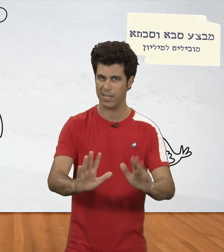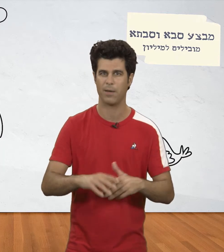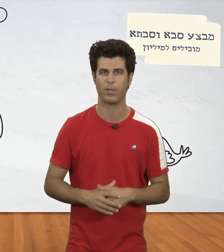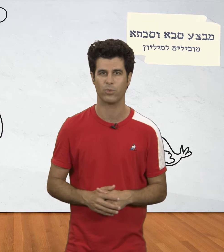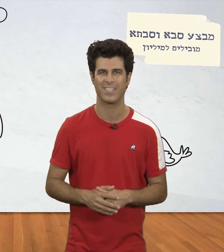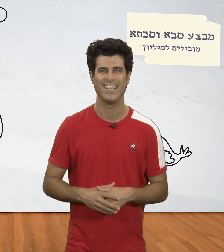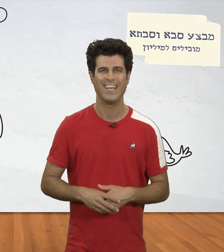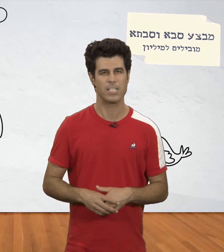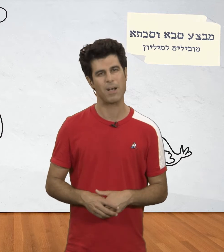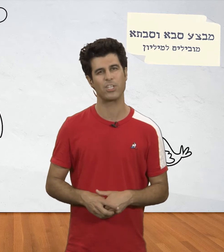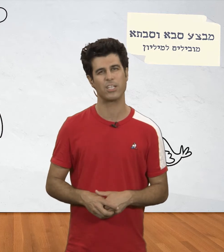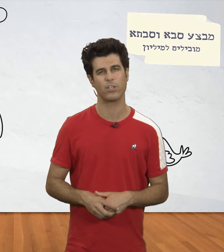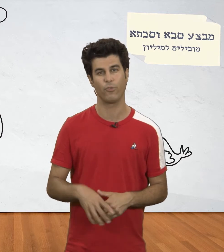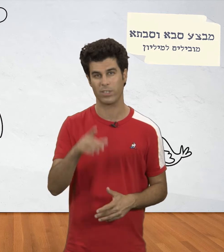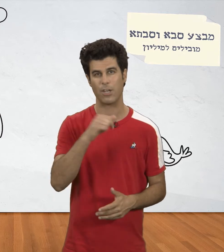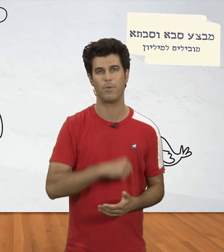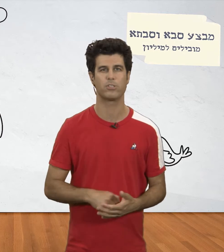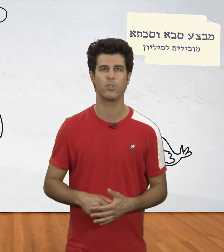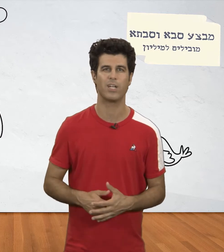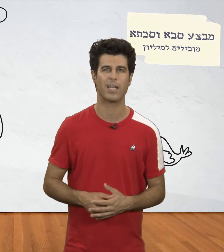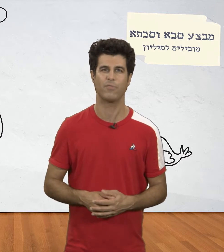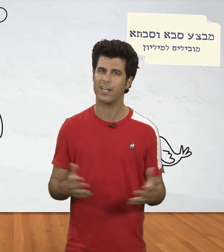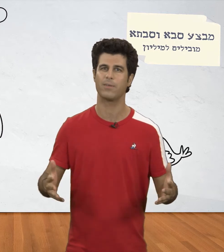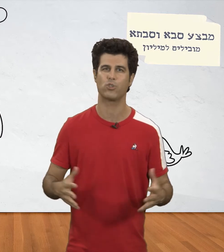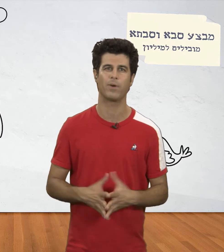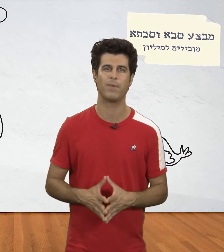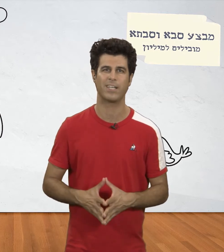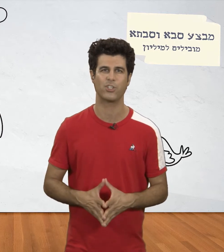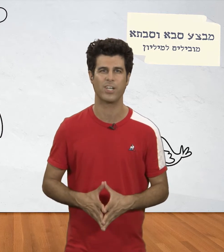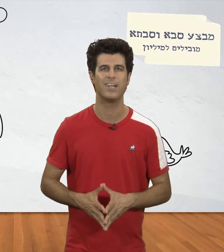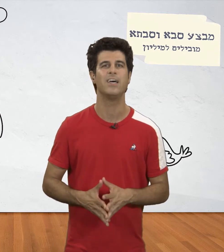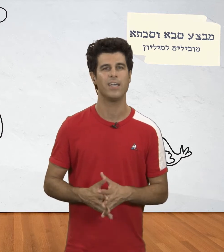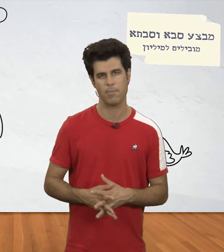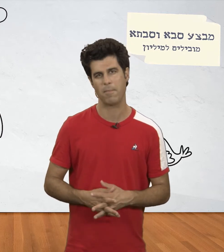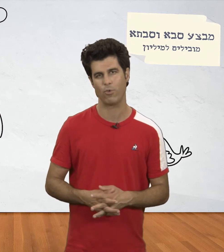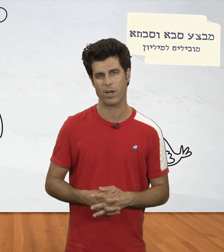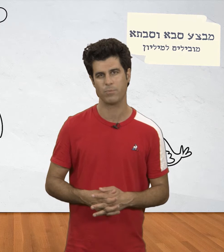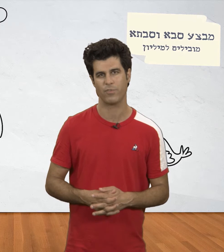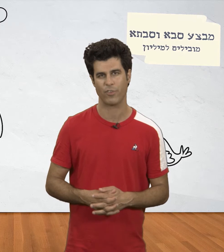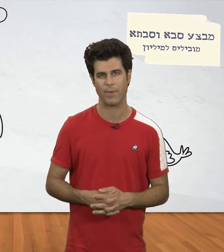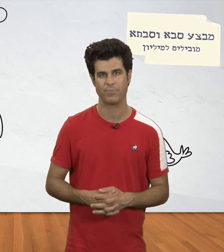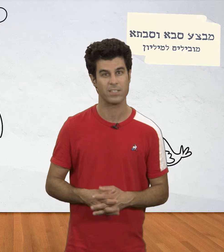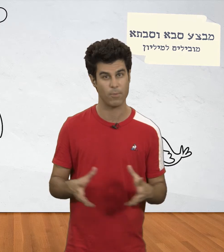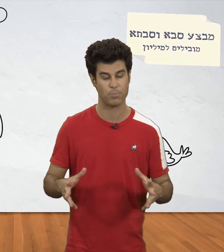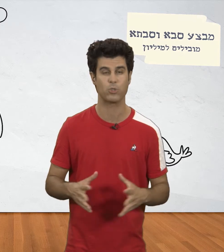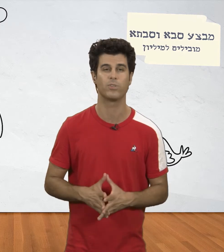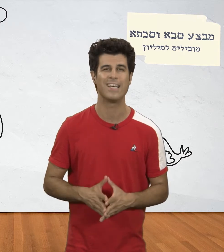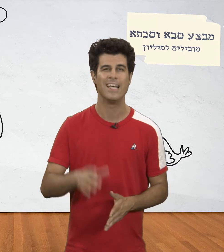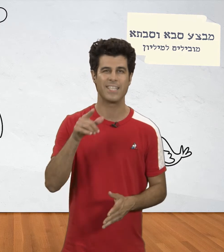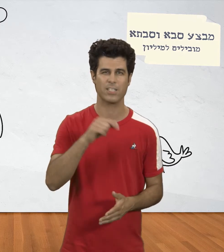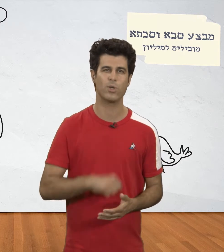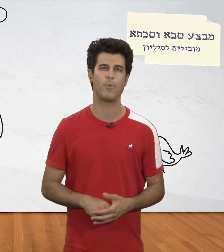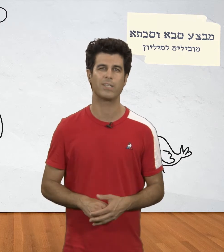פי כללי הבריאות. נשמח שתשתפו אותנו ביוזמות שלכם ואיך אתם שומרים על קשר עם המבוגרים סביבכם. זה מאוד